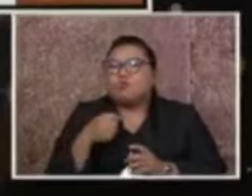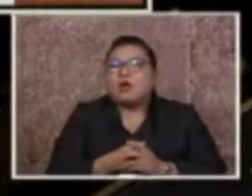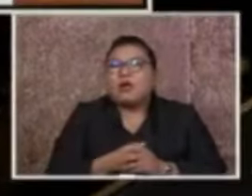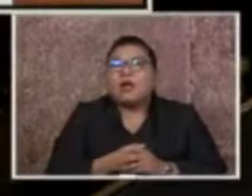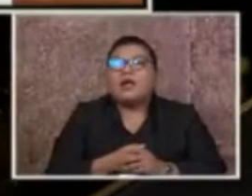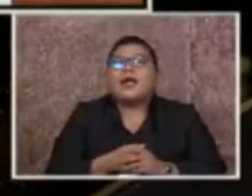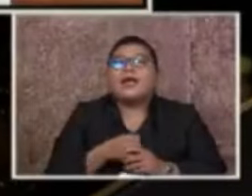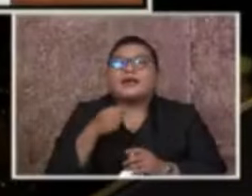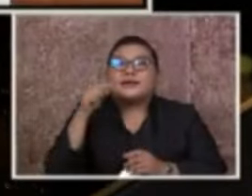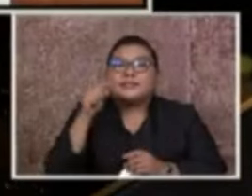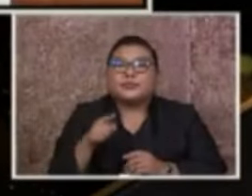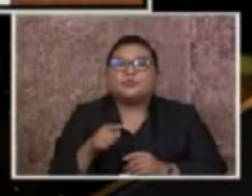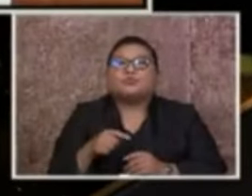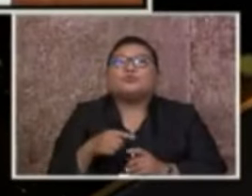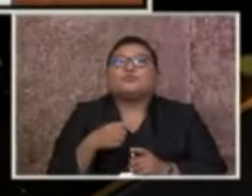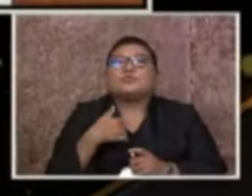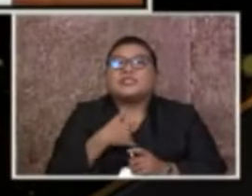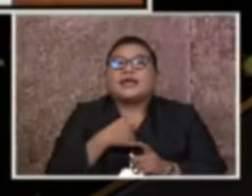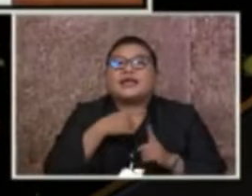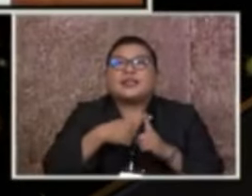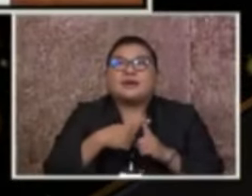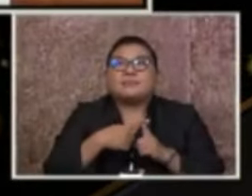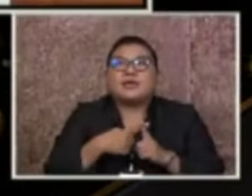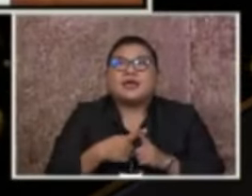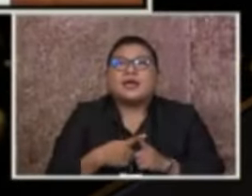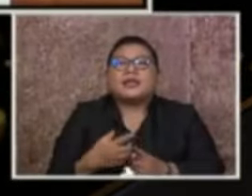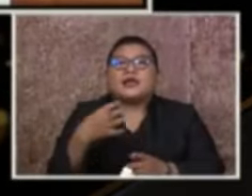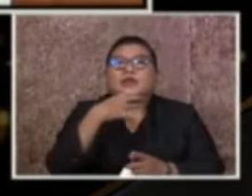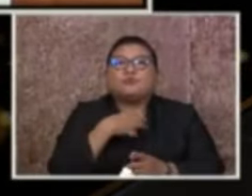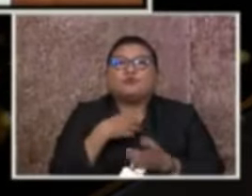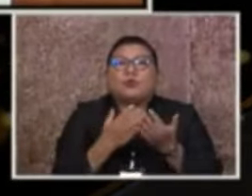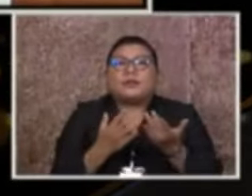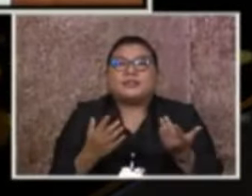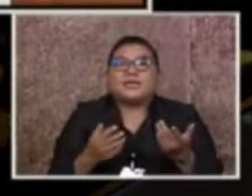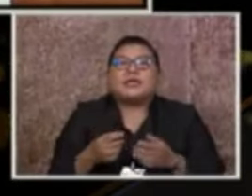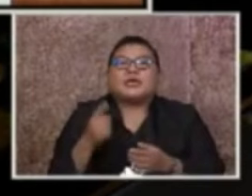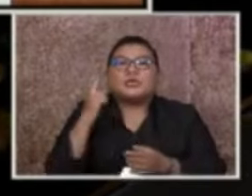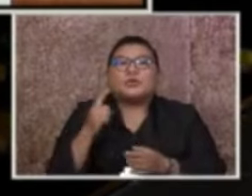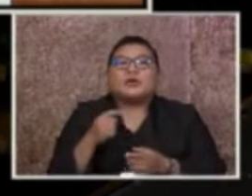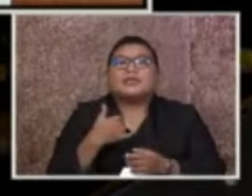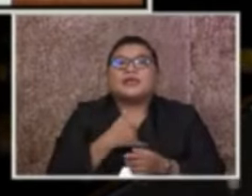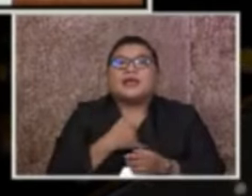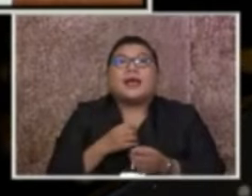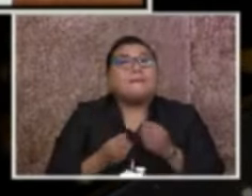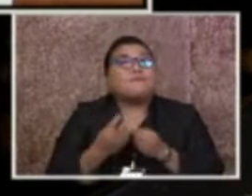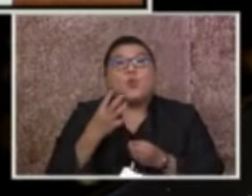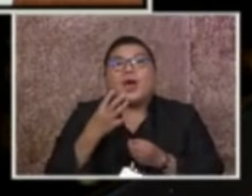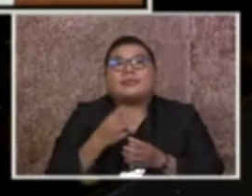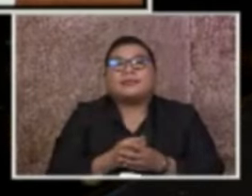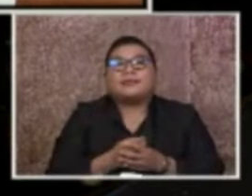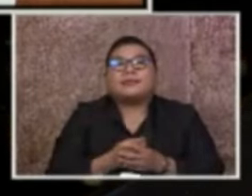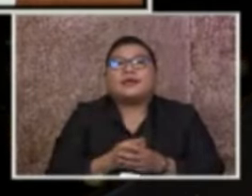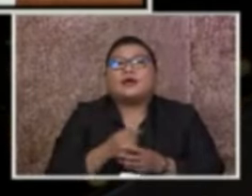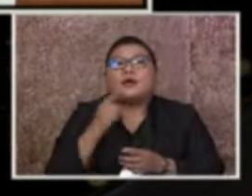itu saya tambahin yang belum ada yang diperlukan oleh rakyat itu yang saya bikin jadi untuk menangani itu